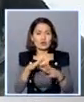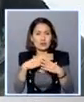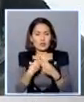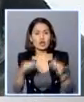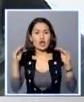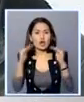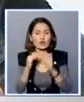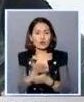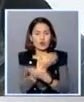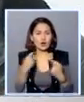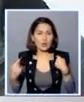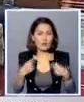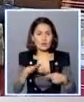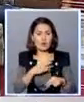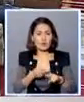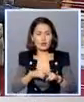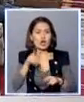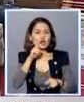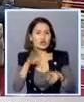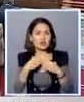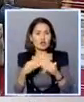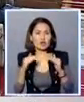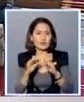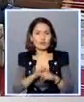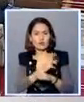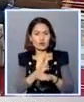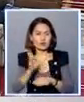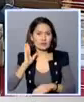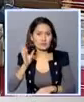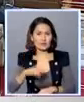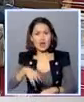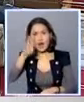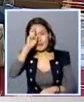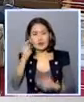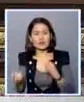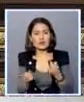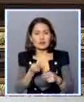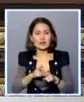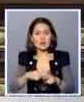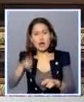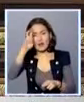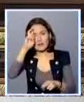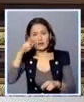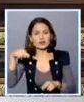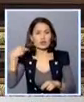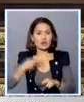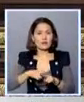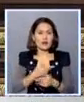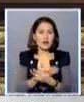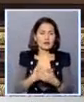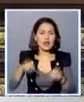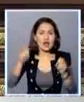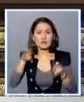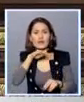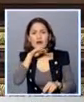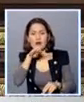сол нақты мәселемен шешілді. Жолдауда елбасы президент әкімшілігіне, президенттік кадрлар корпусына